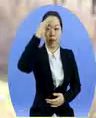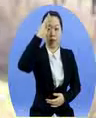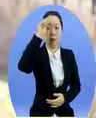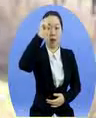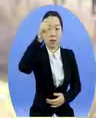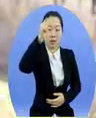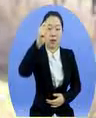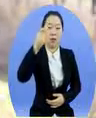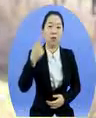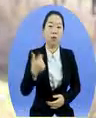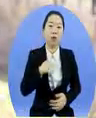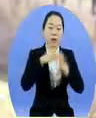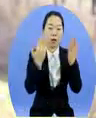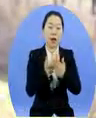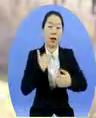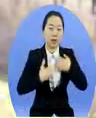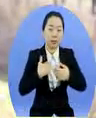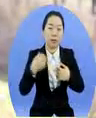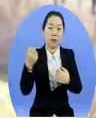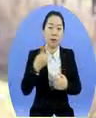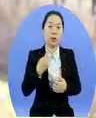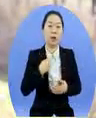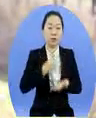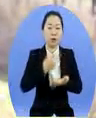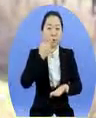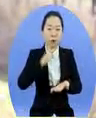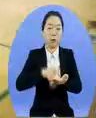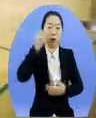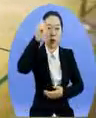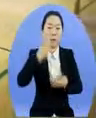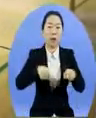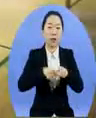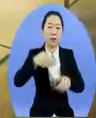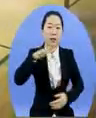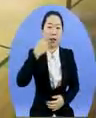규칙도 간단한 배드민턴의 매력 속으로 오늘 저와 함께 빠져보시죠.